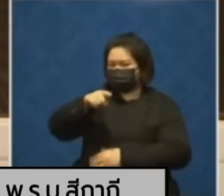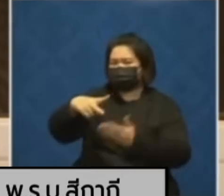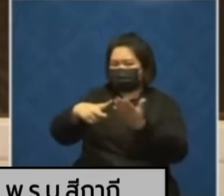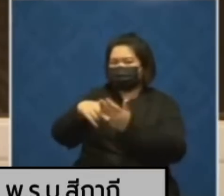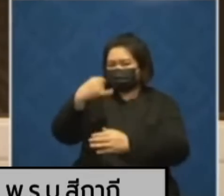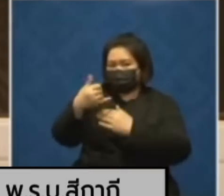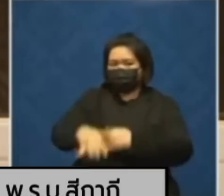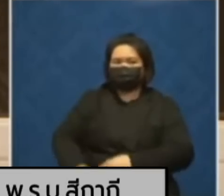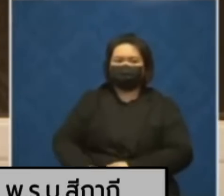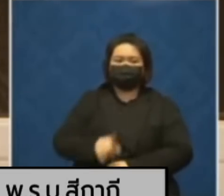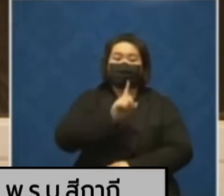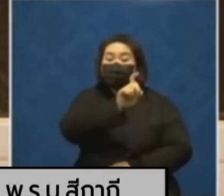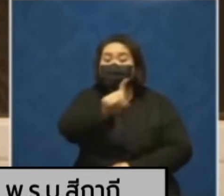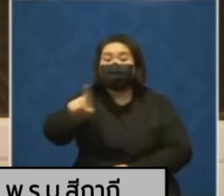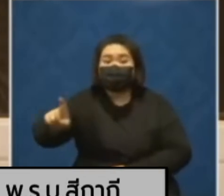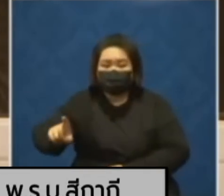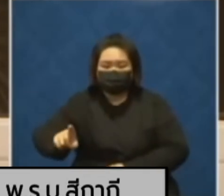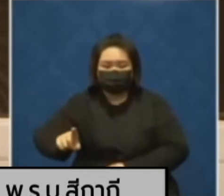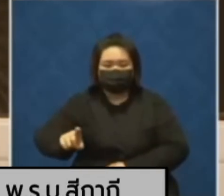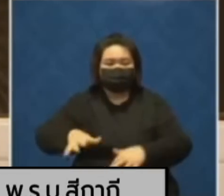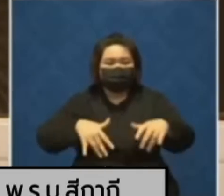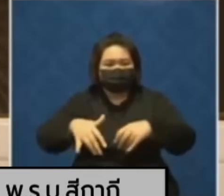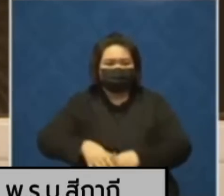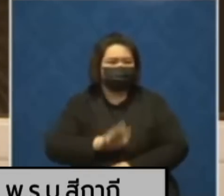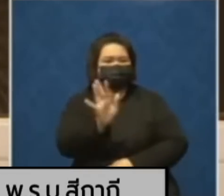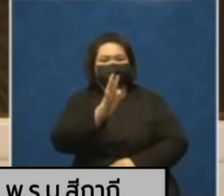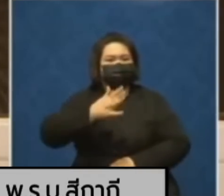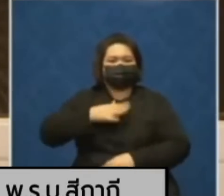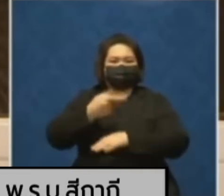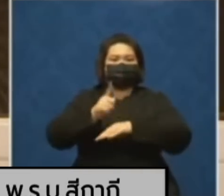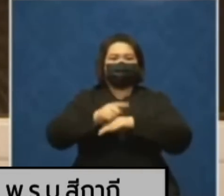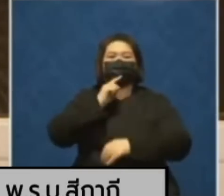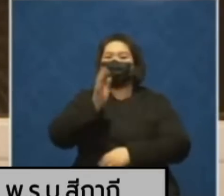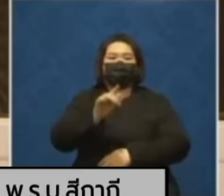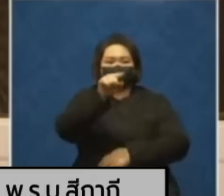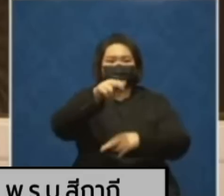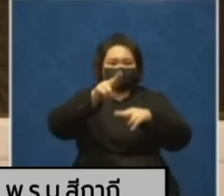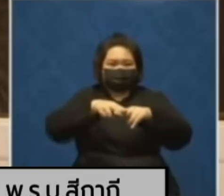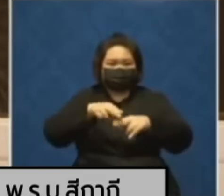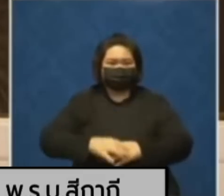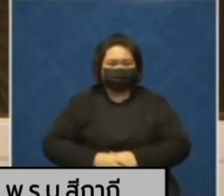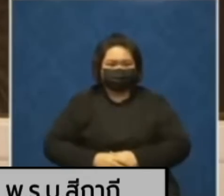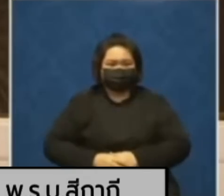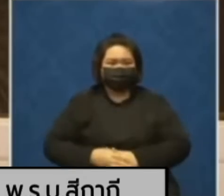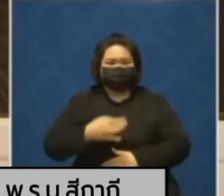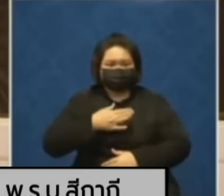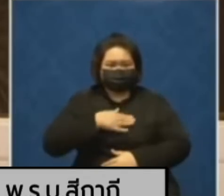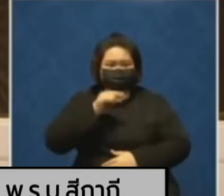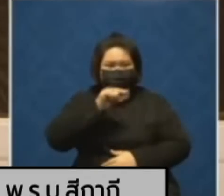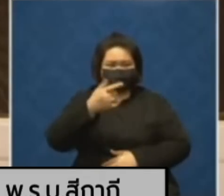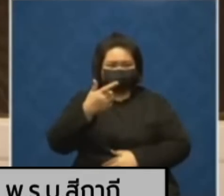ถามโยจส beerไม่ต้องครัไม่มการถามอยนไมมวธีการอย่างนั้ท่านต้นั่งลงและผม switching Springs